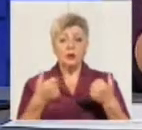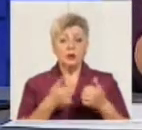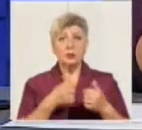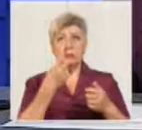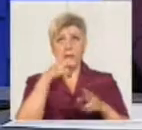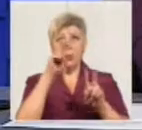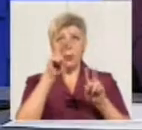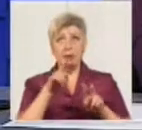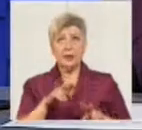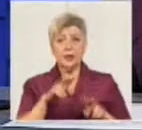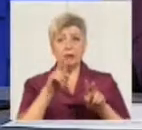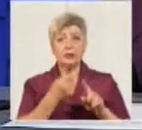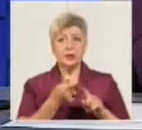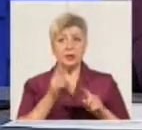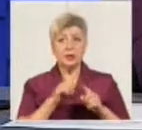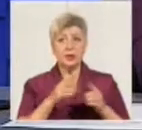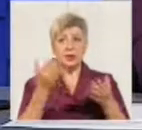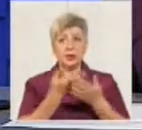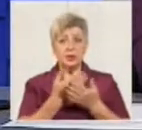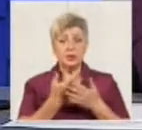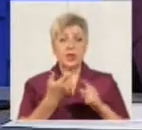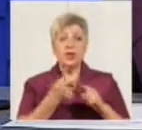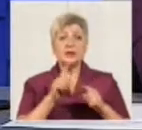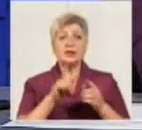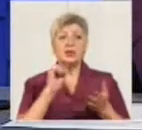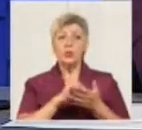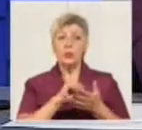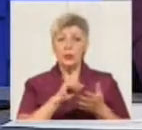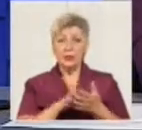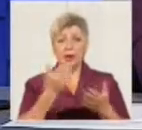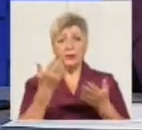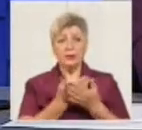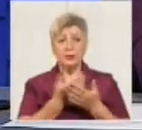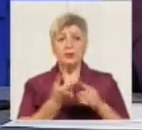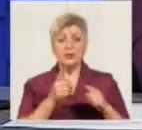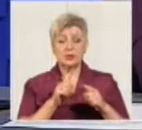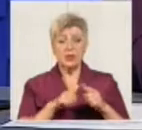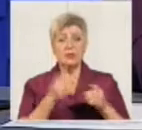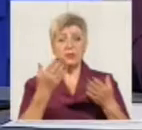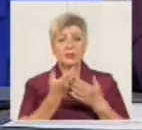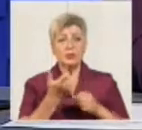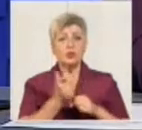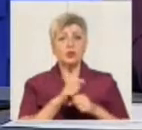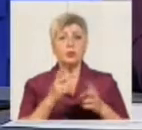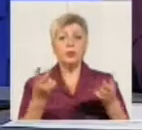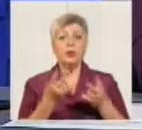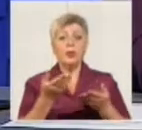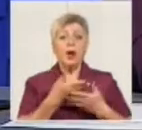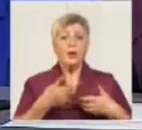перегляду цієї стрічки, хоча вона документальна, але вона дуже потрібна. Ми хотіли,